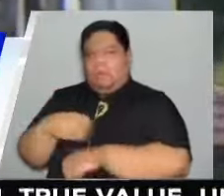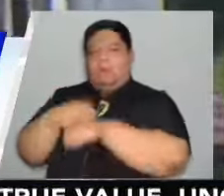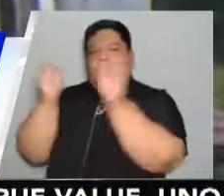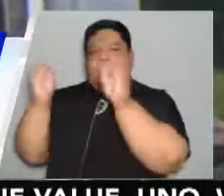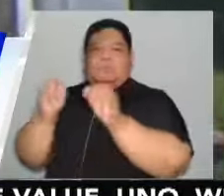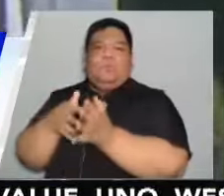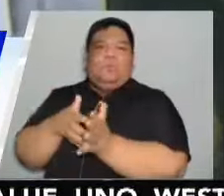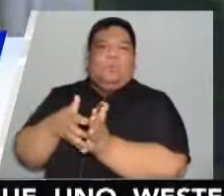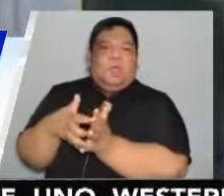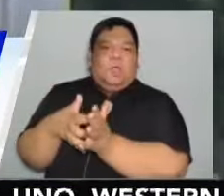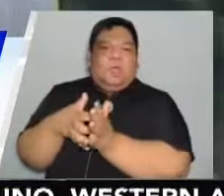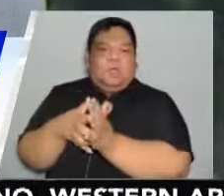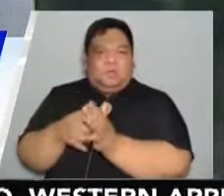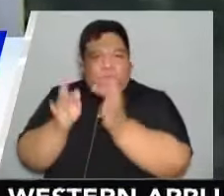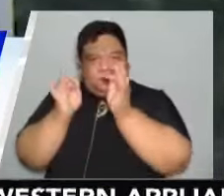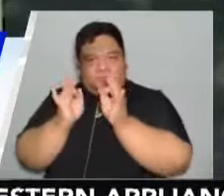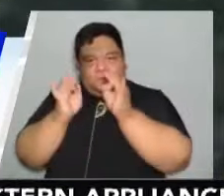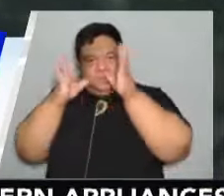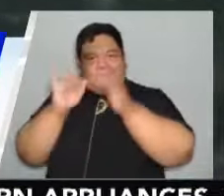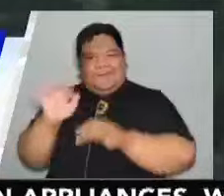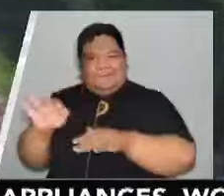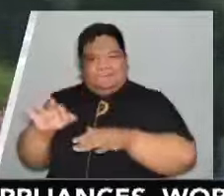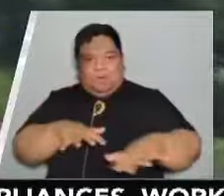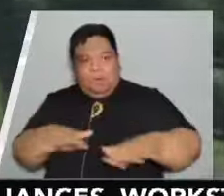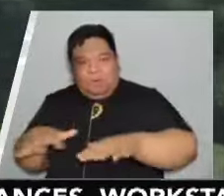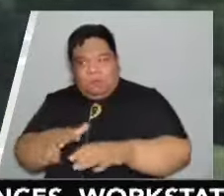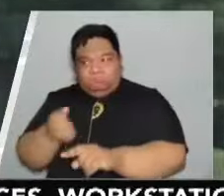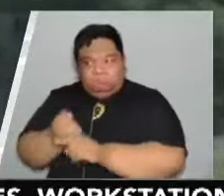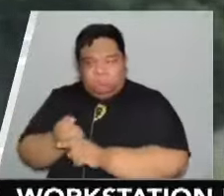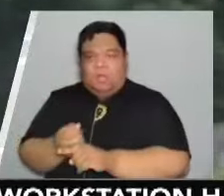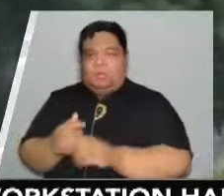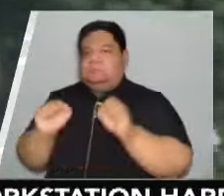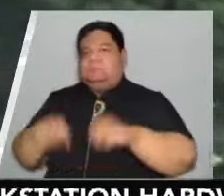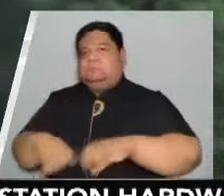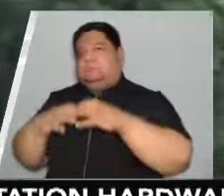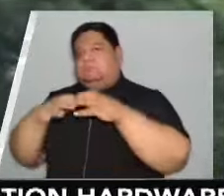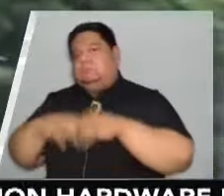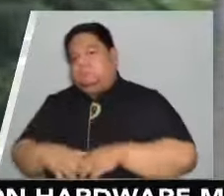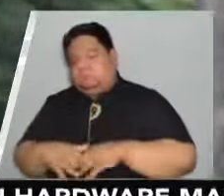tumama ang isang malakas na lindol ayon sa MMDA.